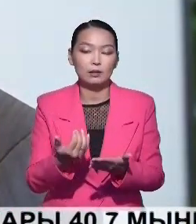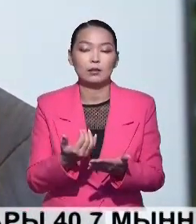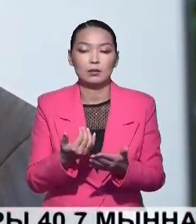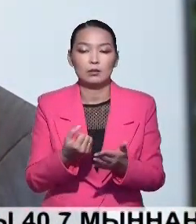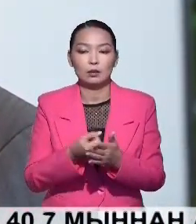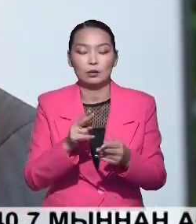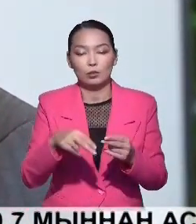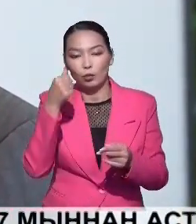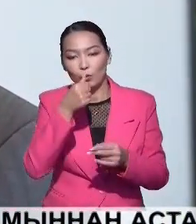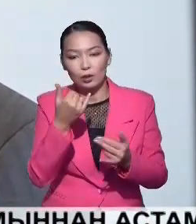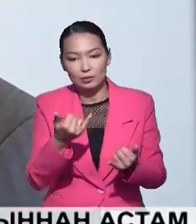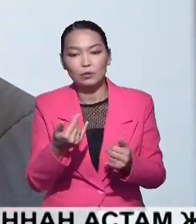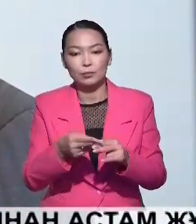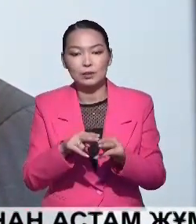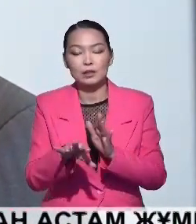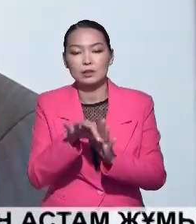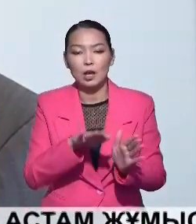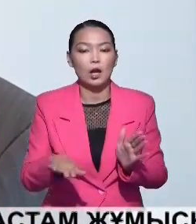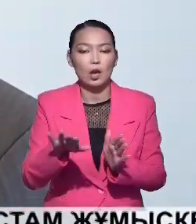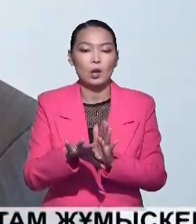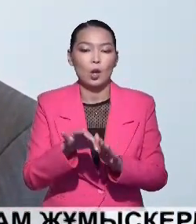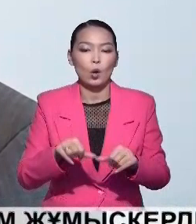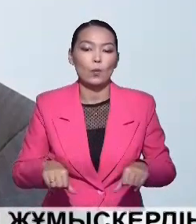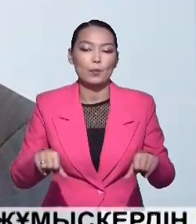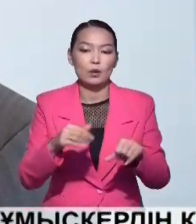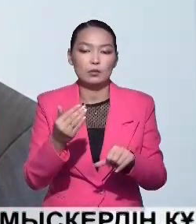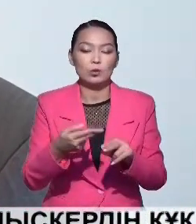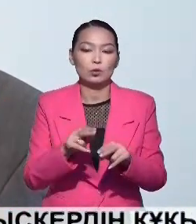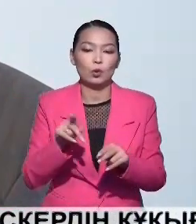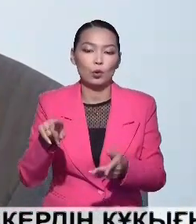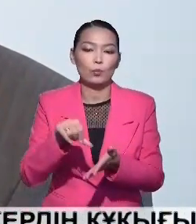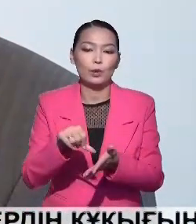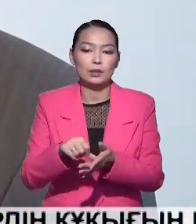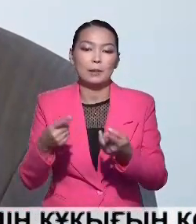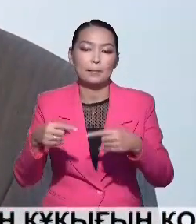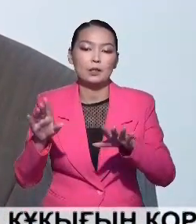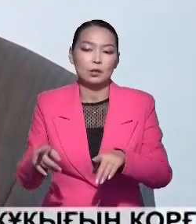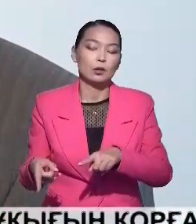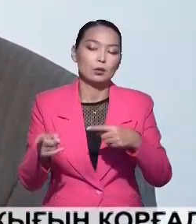Сол себепті аумақтық сайлау комиссиясы ол учаскені басқа жерге